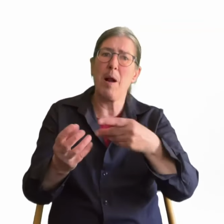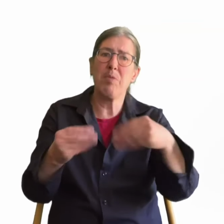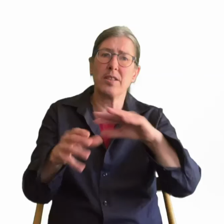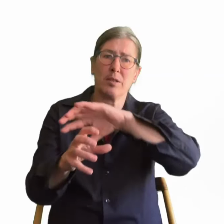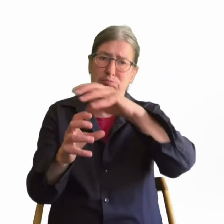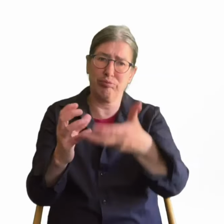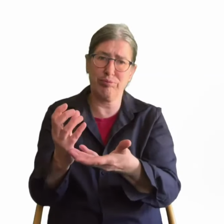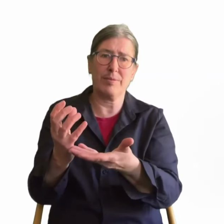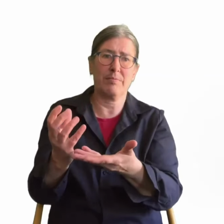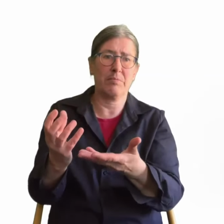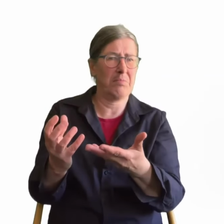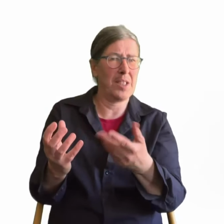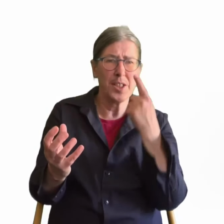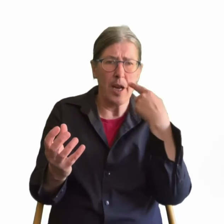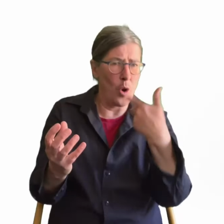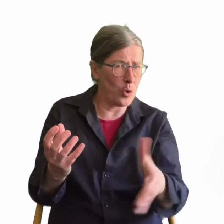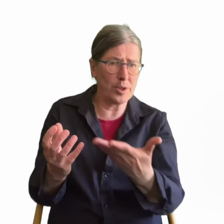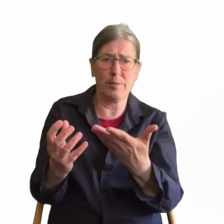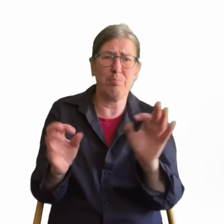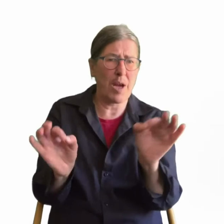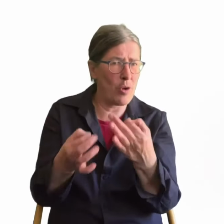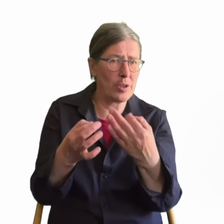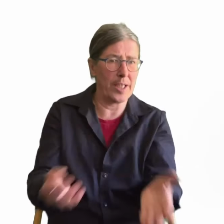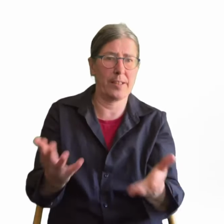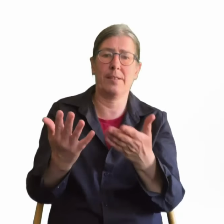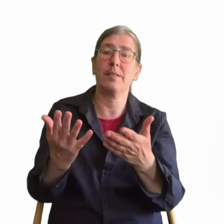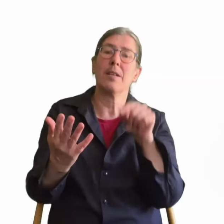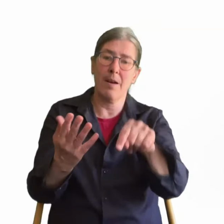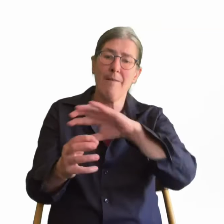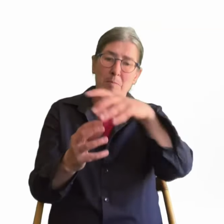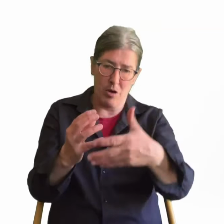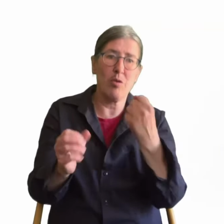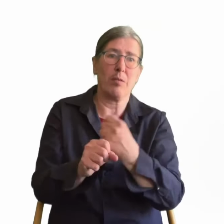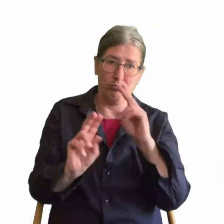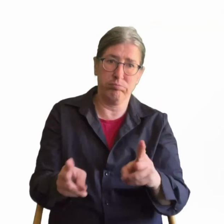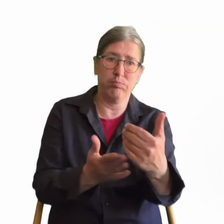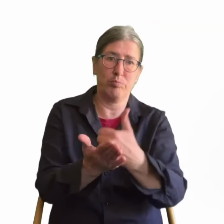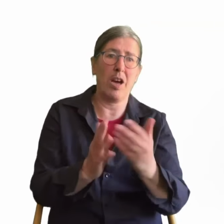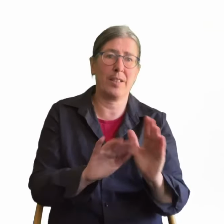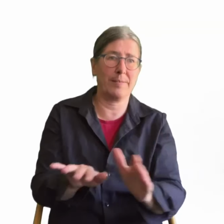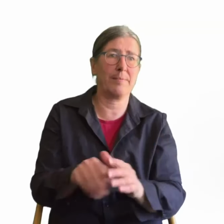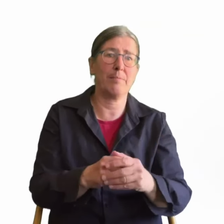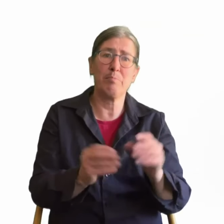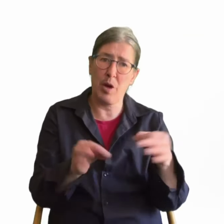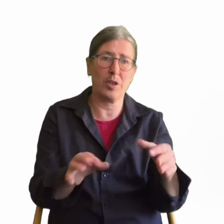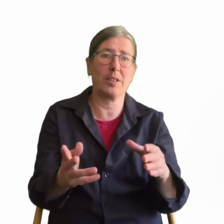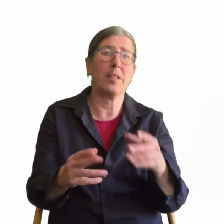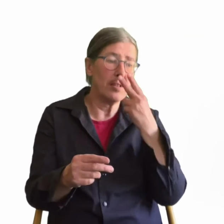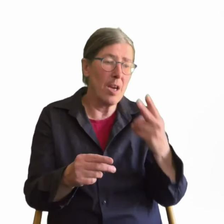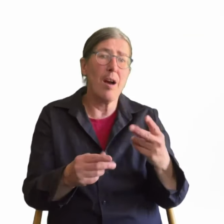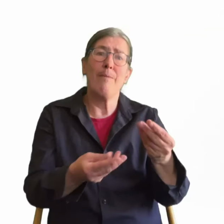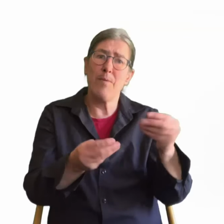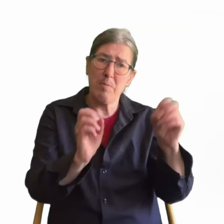mit Plastik verpackt und das ist vollkommen unnötig und diese Verpackung kann man wirklich einsparen. Hier seht ihr, wie